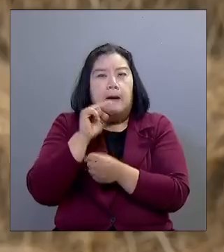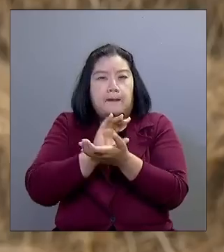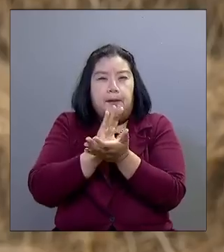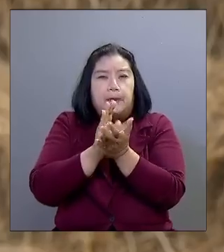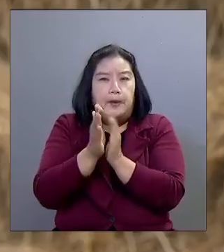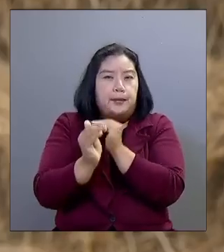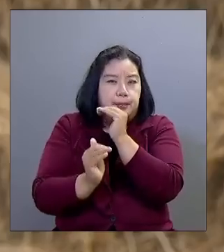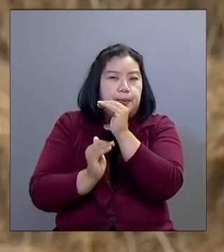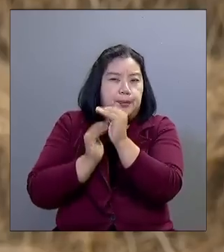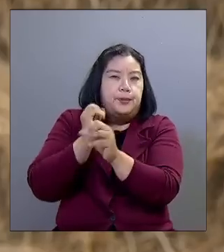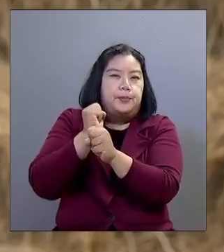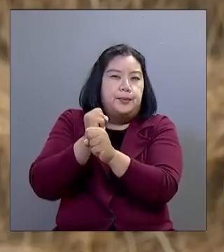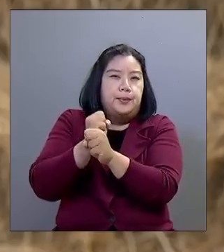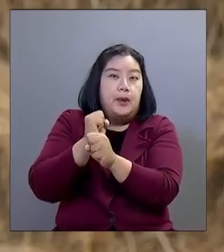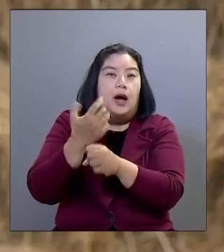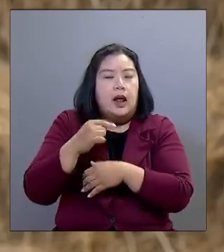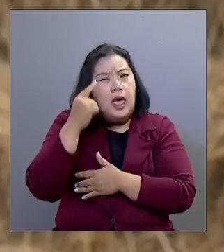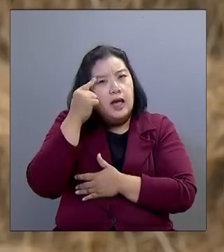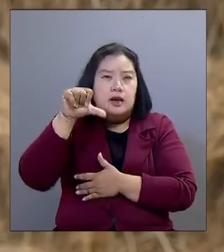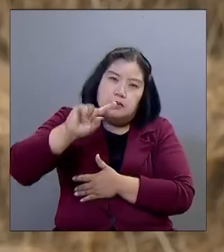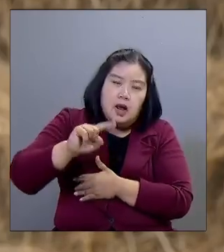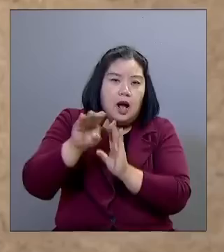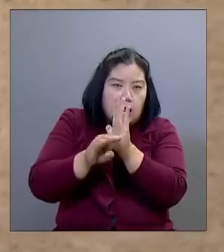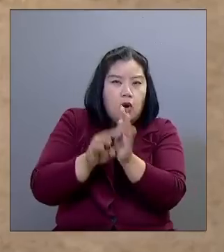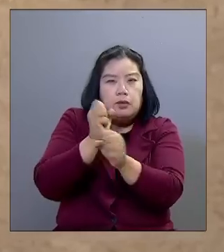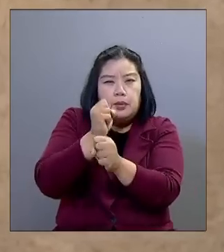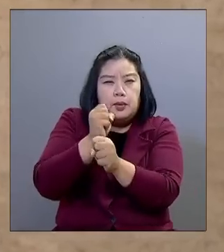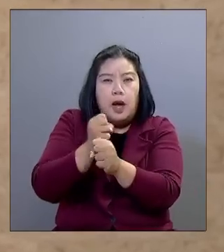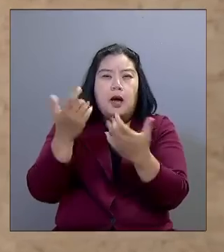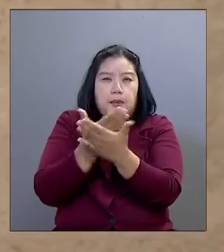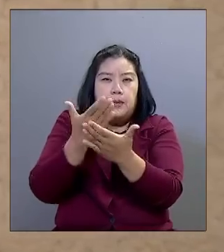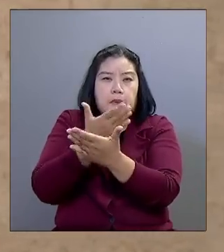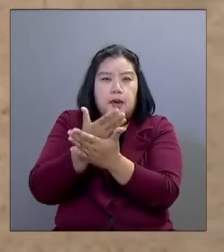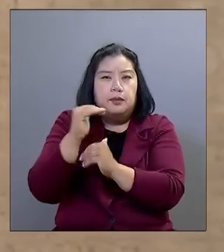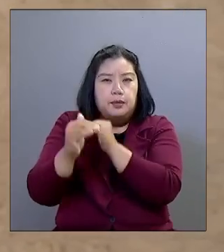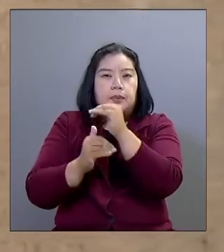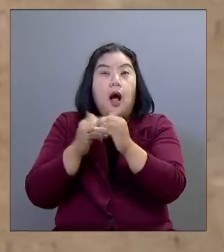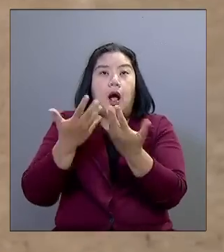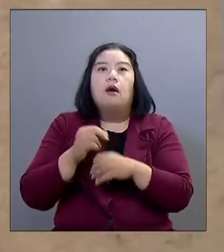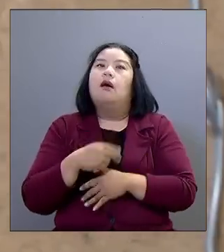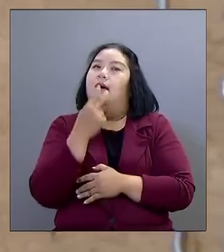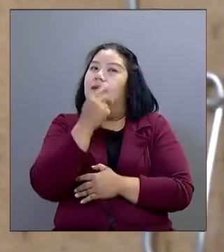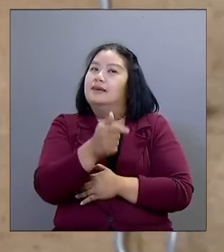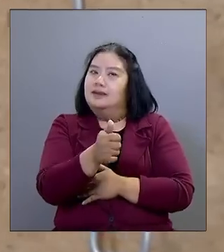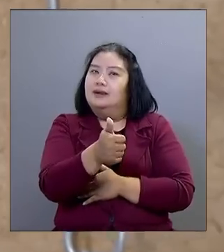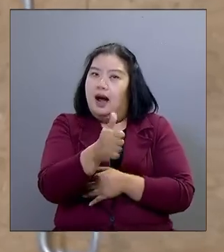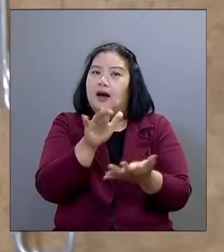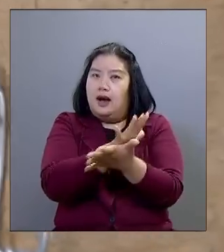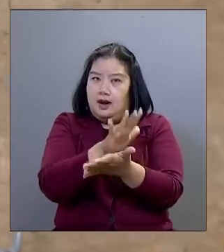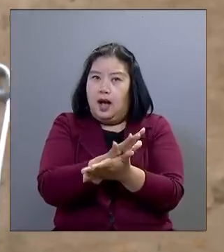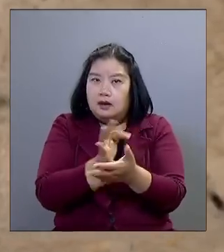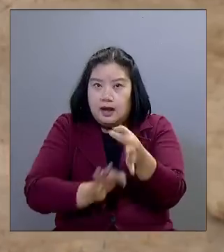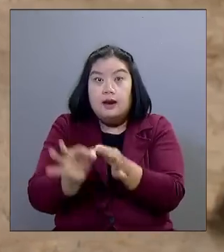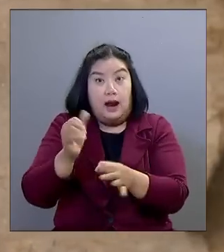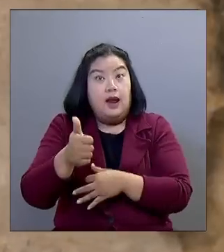แล้วก็ปรับปรุงกระบวนการมาเรื่อยๆจนทุกวันนี้สามารถที่จะผลิตเยื่อกระดาษที่เอาไปใช้แทนเยื่อ